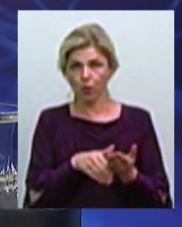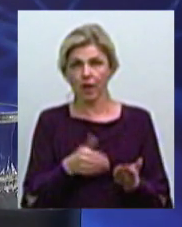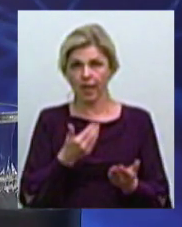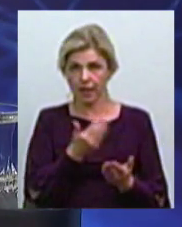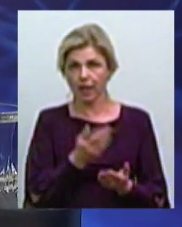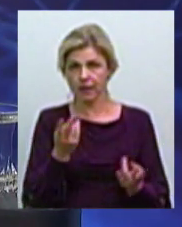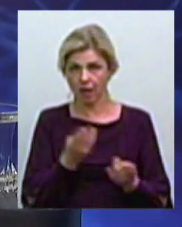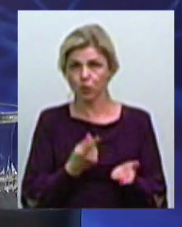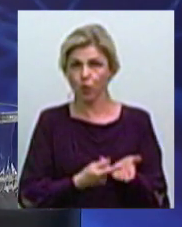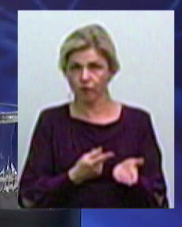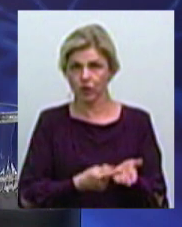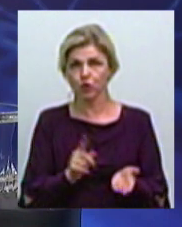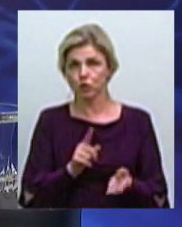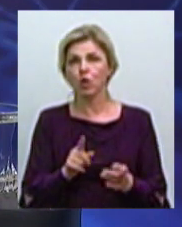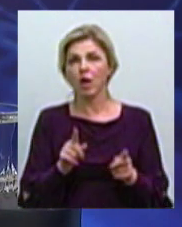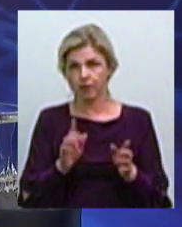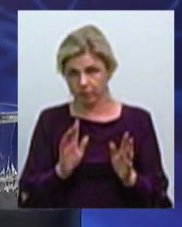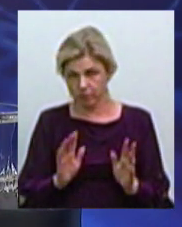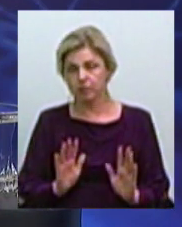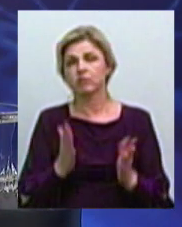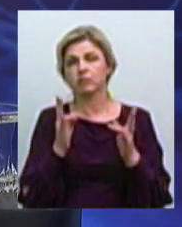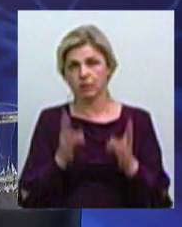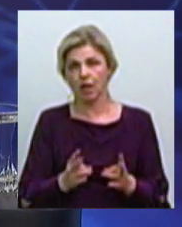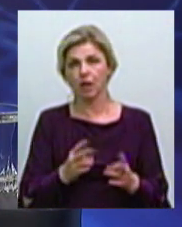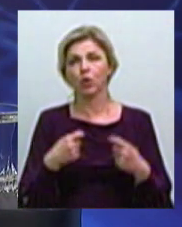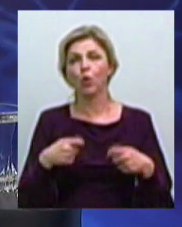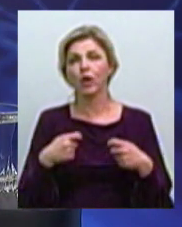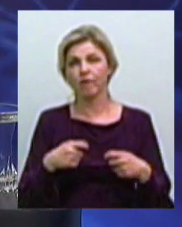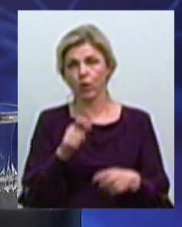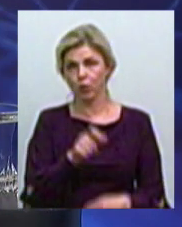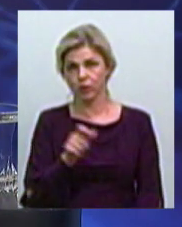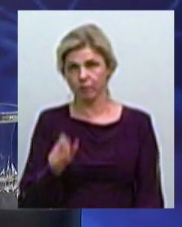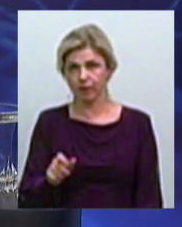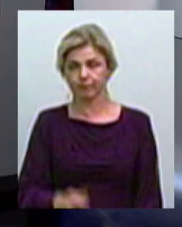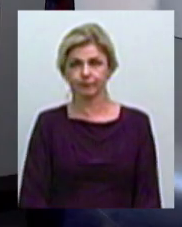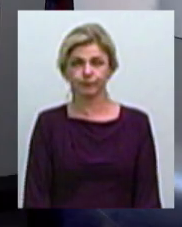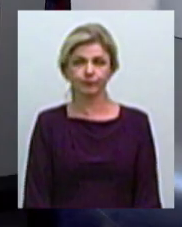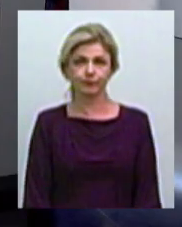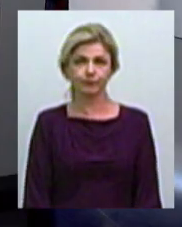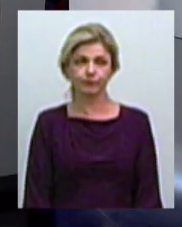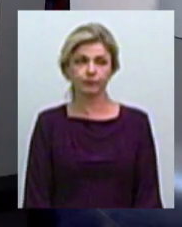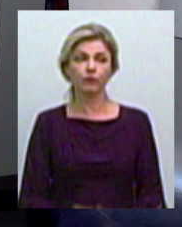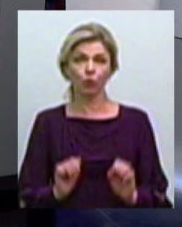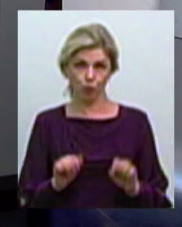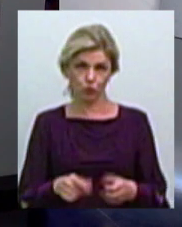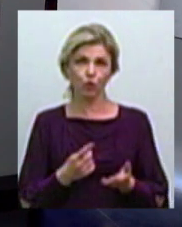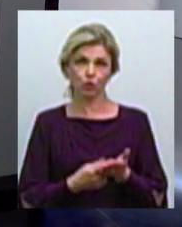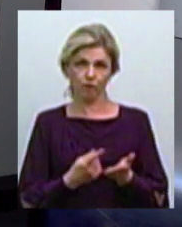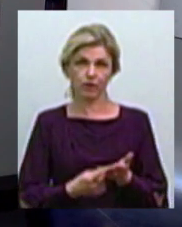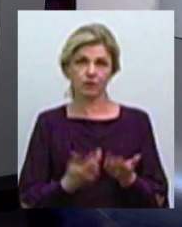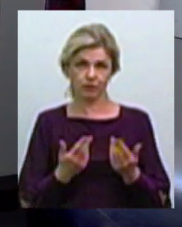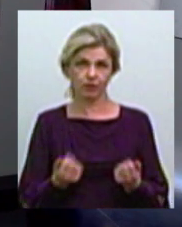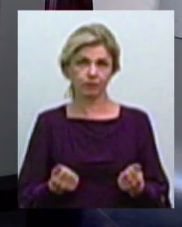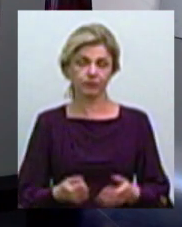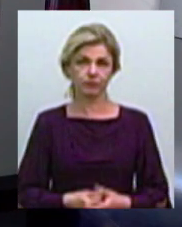треба довести, що вона таки стала жертвою торгівлі людьми, так? Ну, можна довести, да. Можна довести,